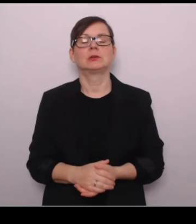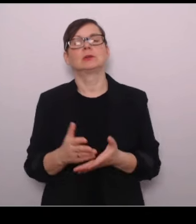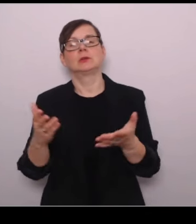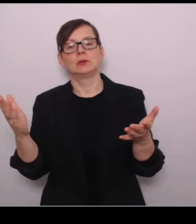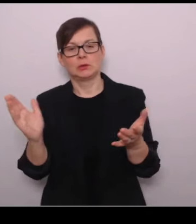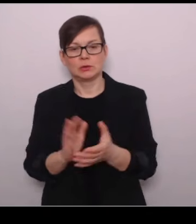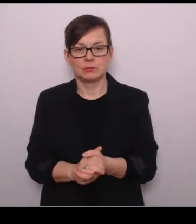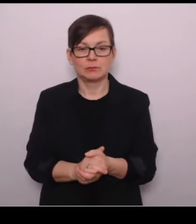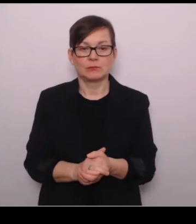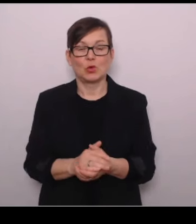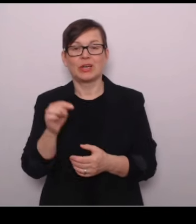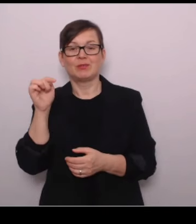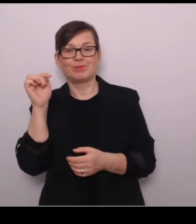Deutschland?